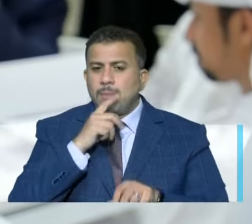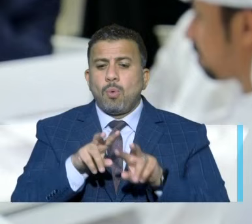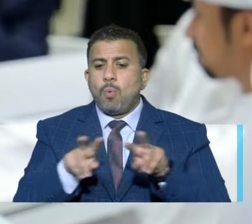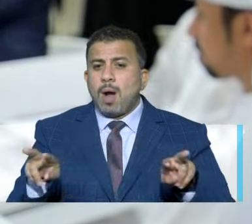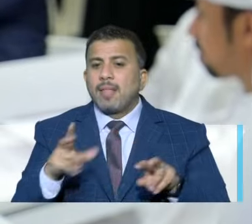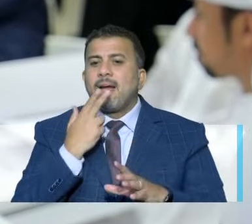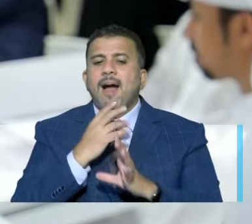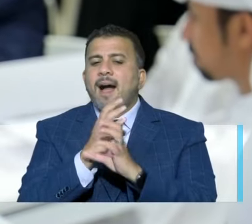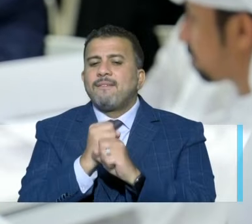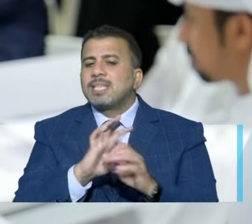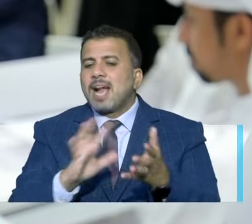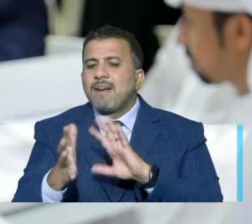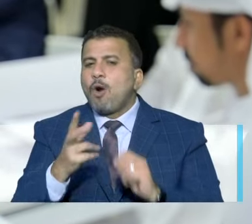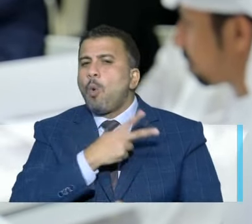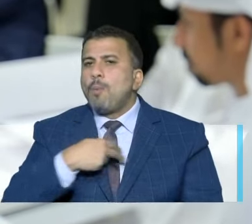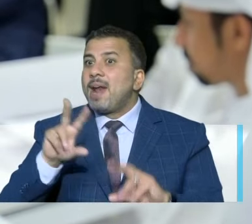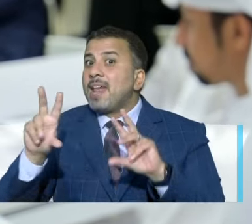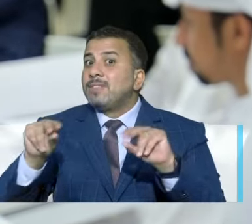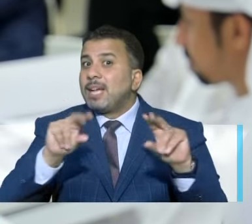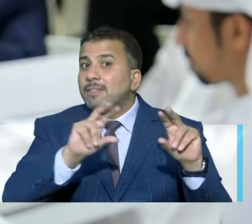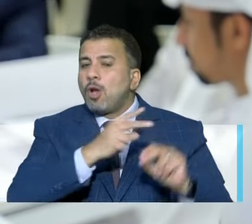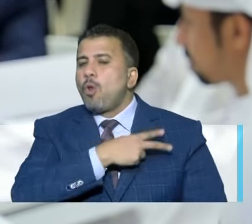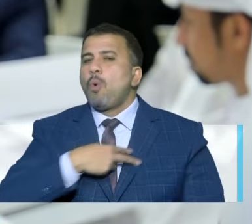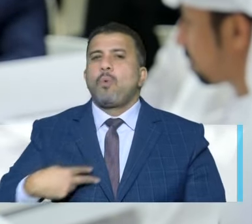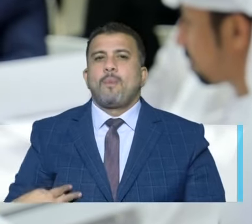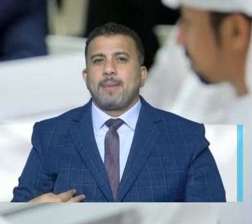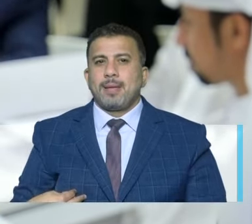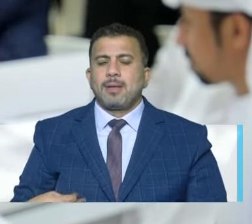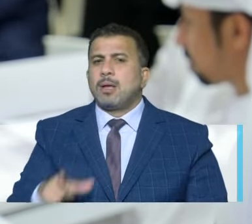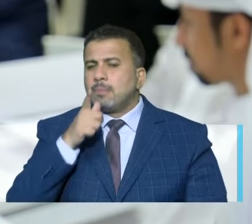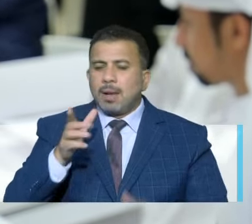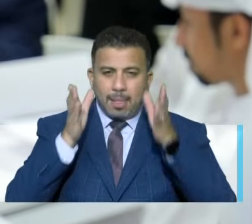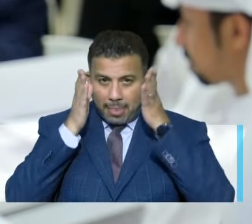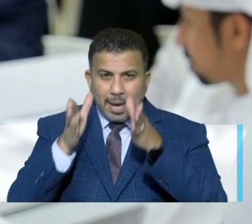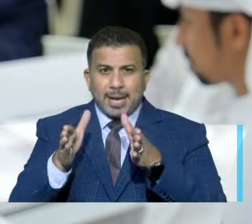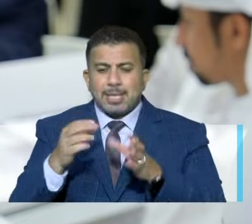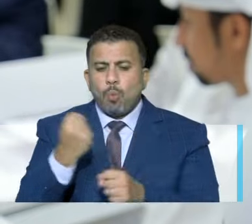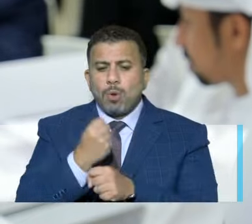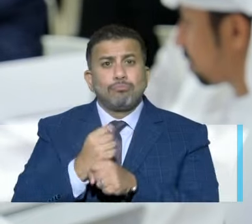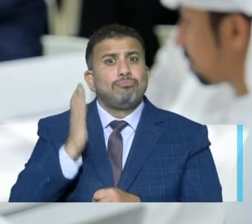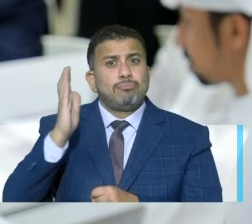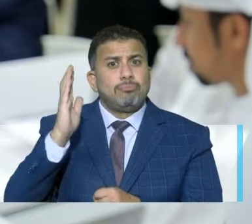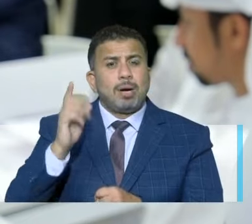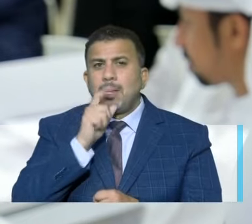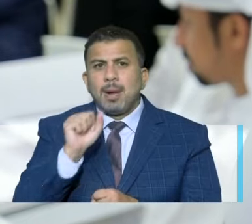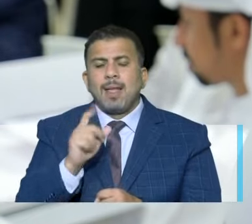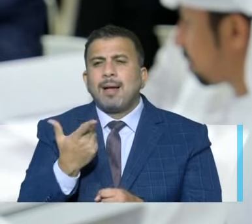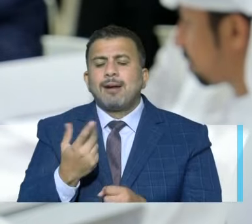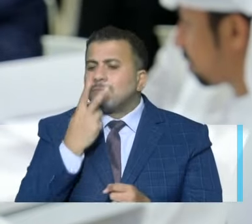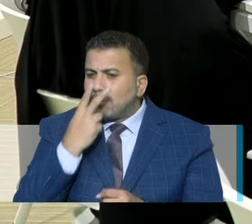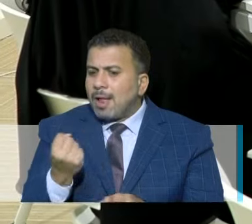آلية حفظ وتنظيم واسترجاع الوثائق الحكومية. وتم التركيز خلال هذه الورشة على الجانب